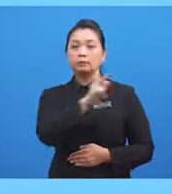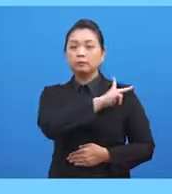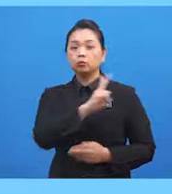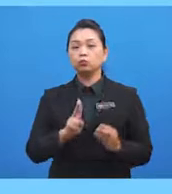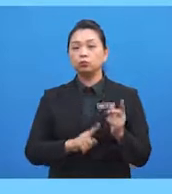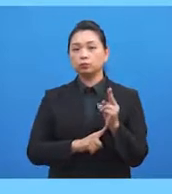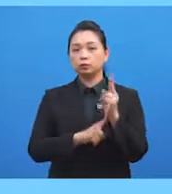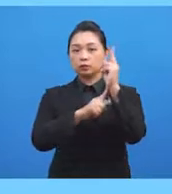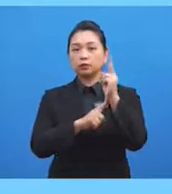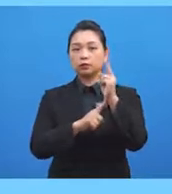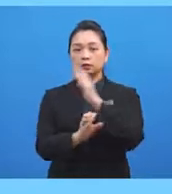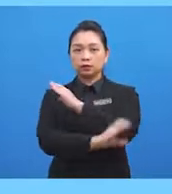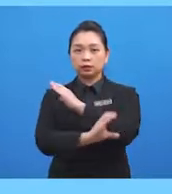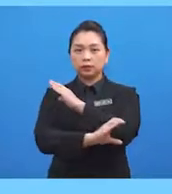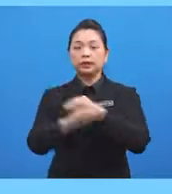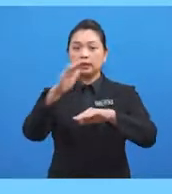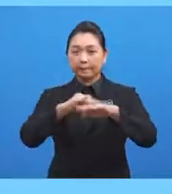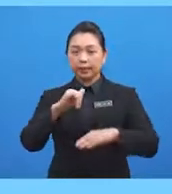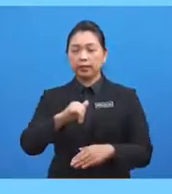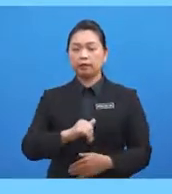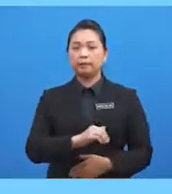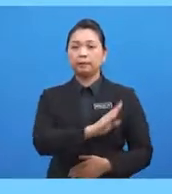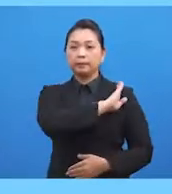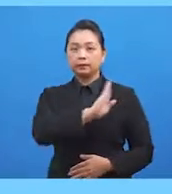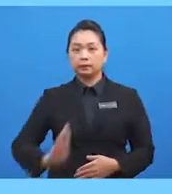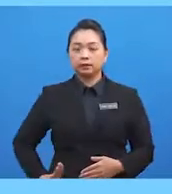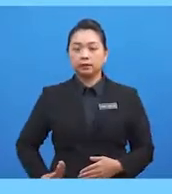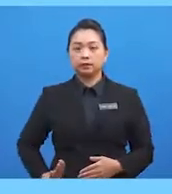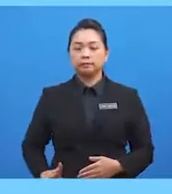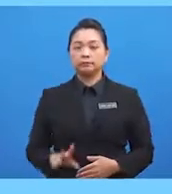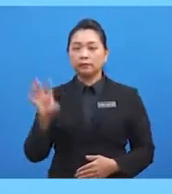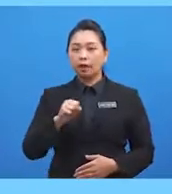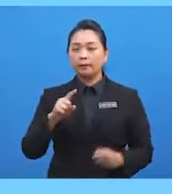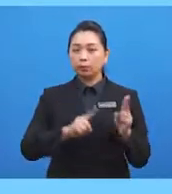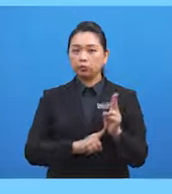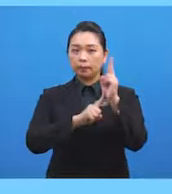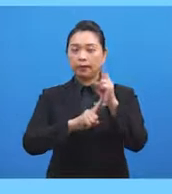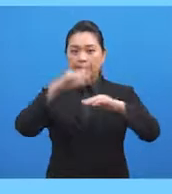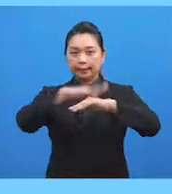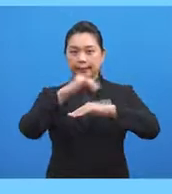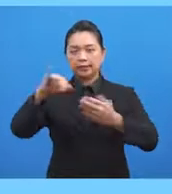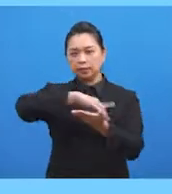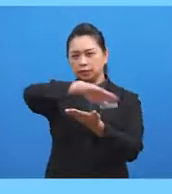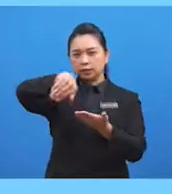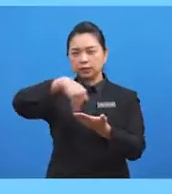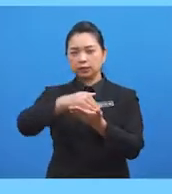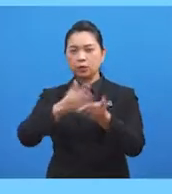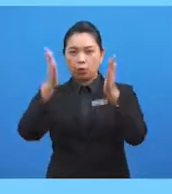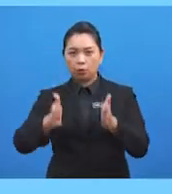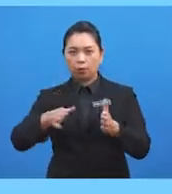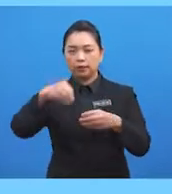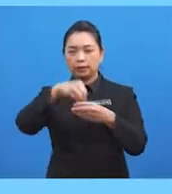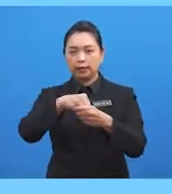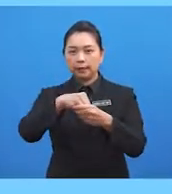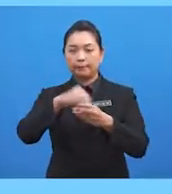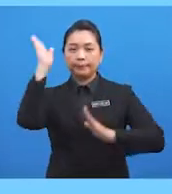yang digelarkan Yang di-Pertuan Agong yang mengambil keutamaan mengatasi segala orang dalam